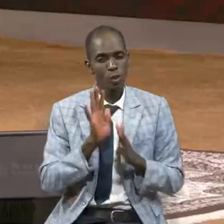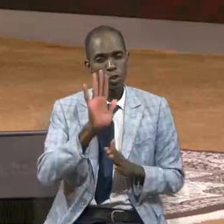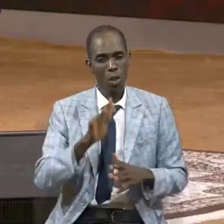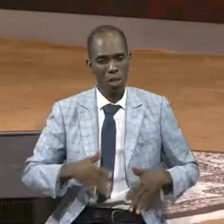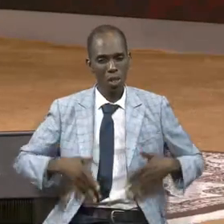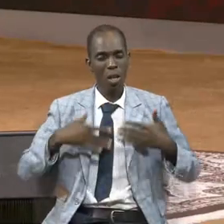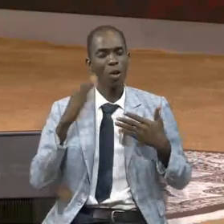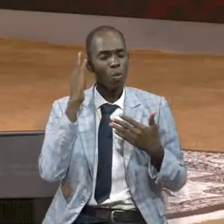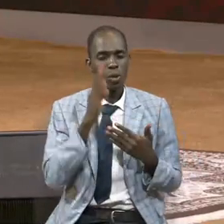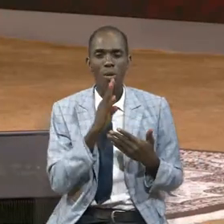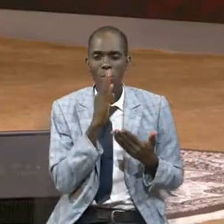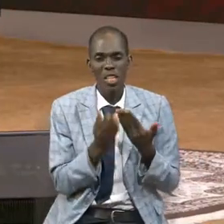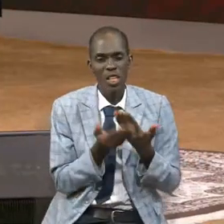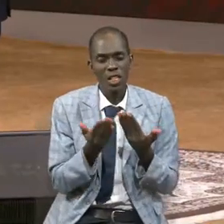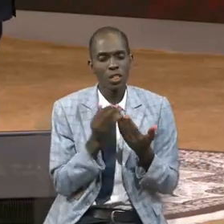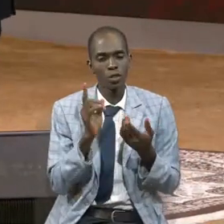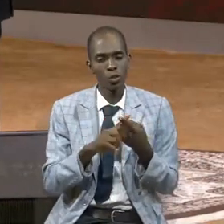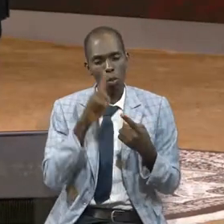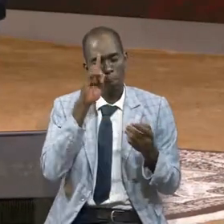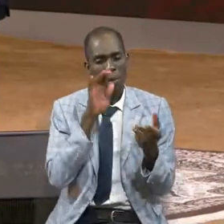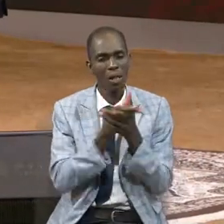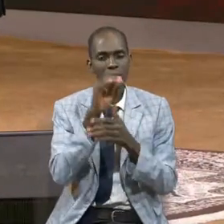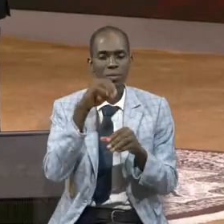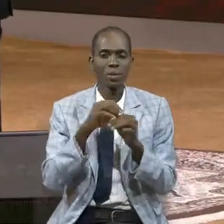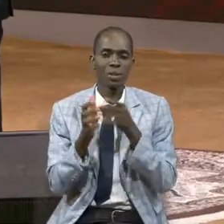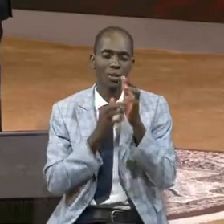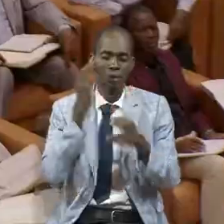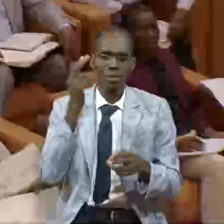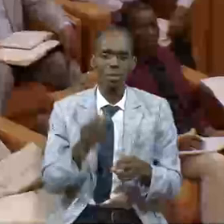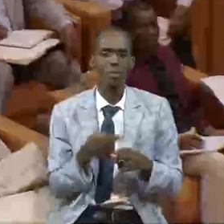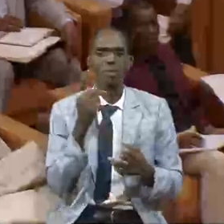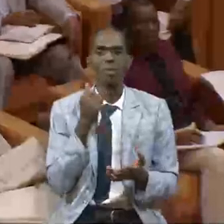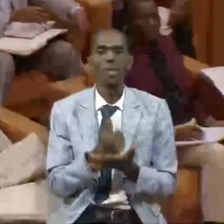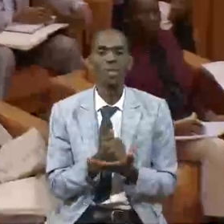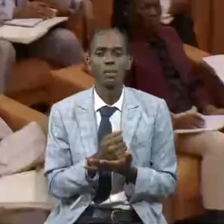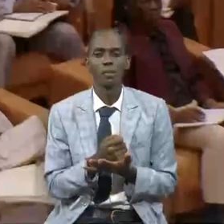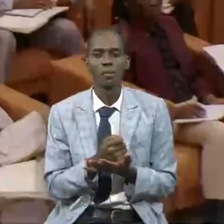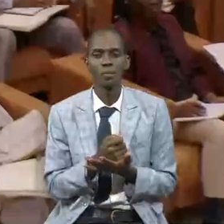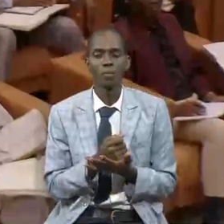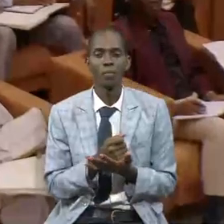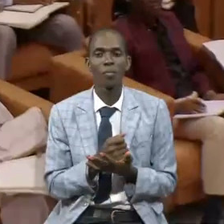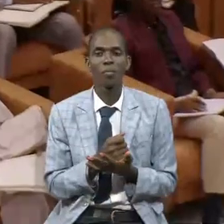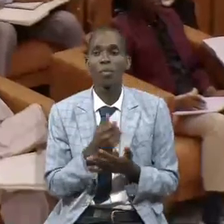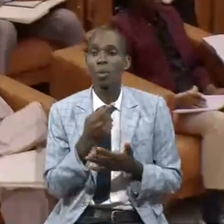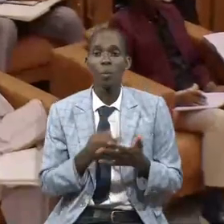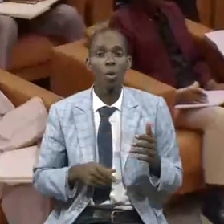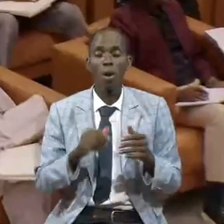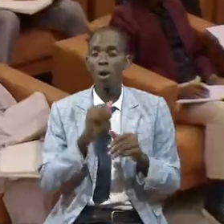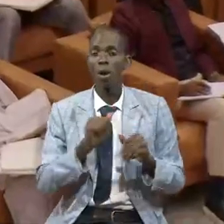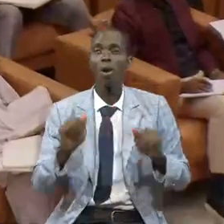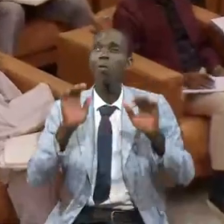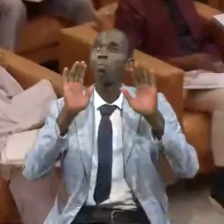qui est crédible, que vous meniez la vie qui est crédible. Croyable, que